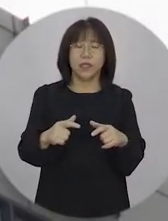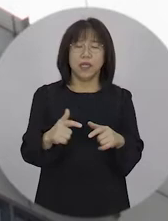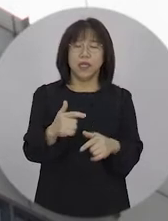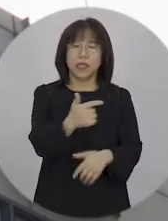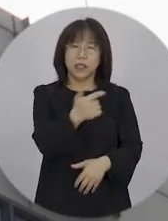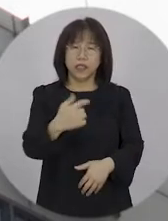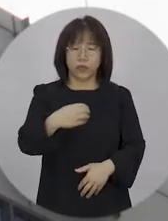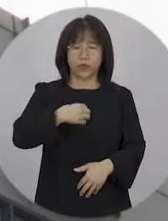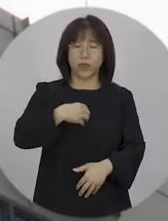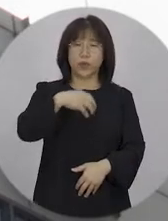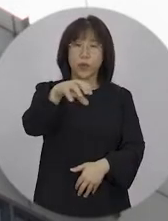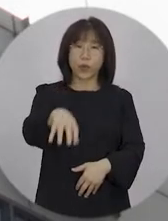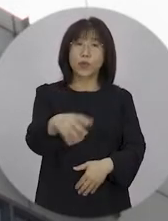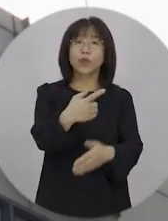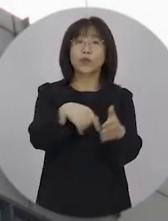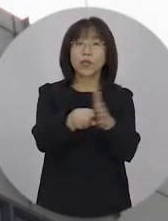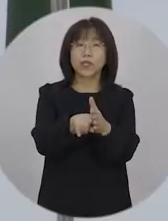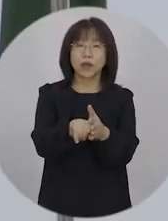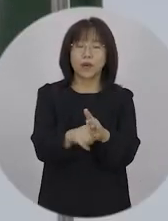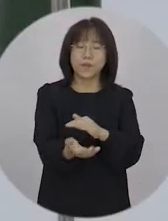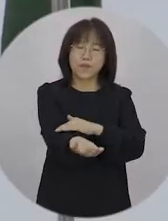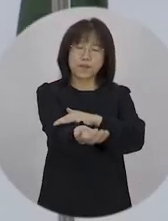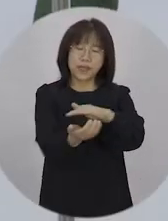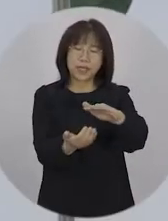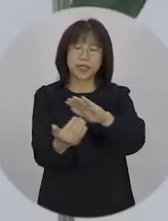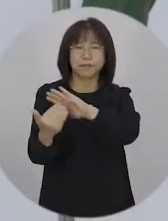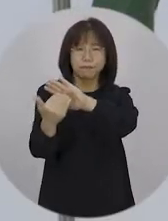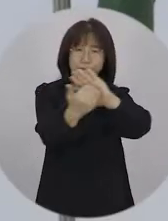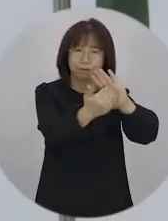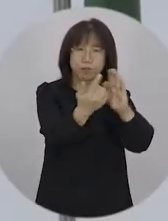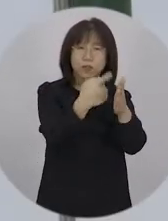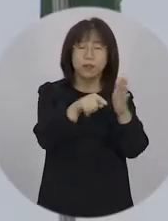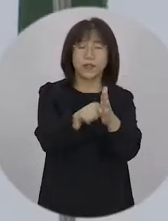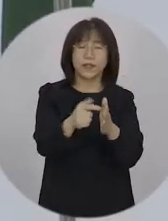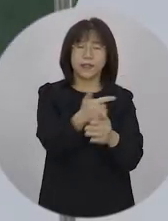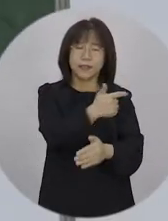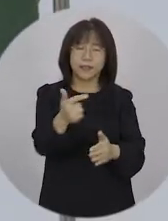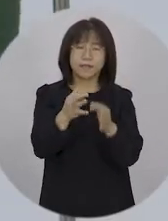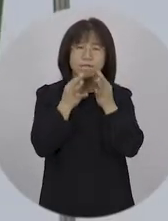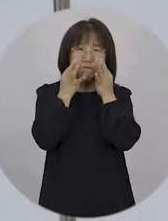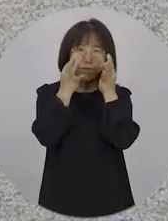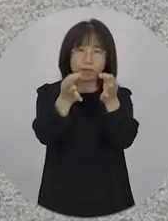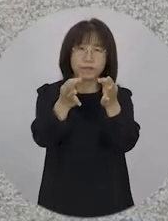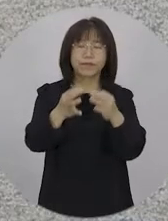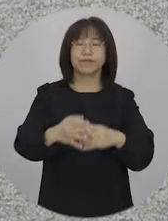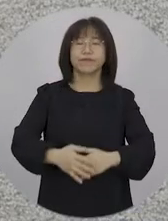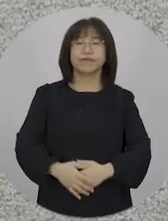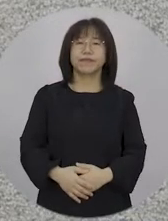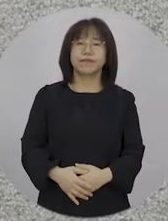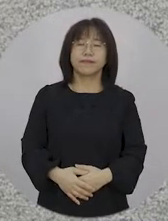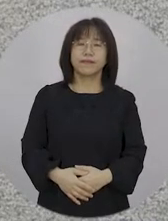지역내 고위험 시설에 대한 선제적인 코로나 이브 대응을 위해 총력을 다한다는 방침입니다